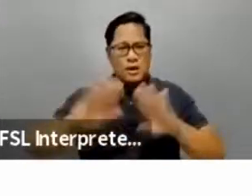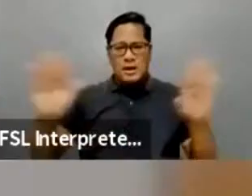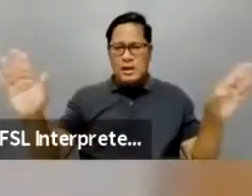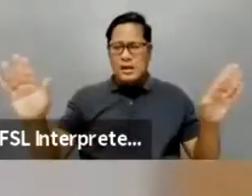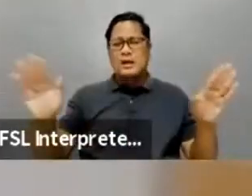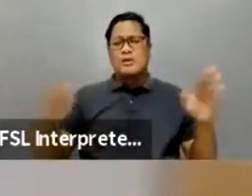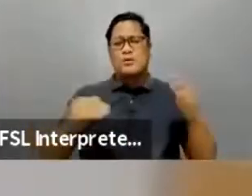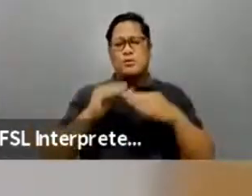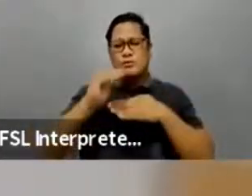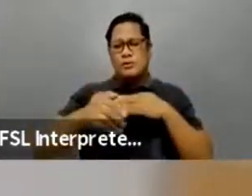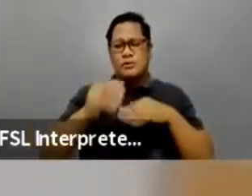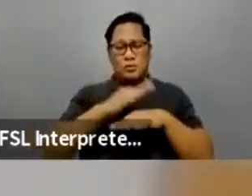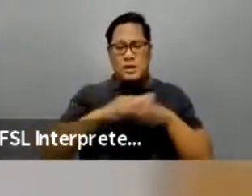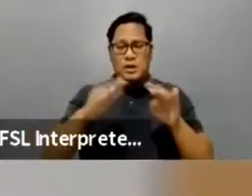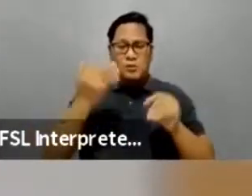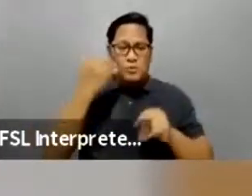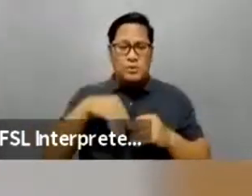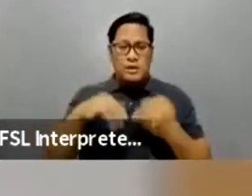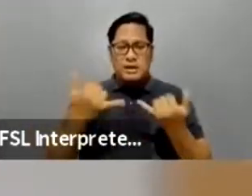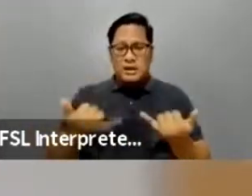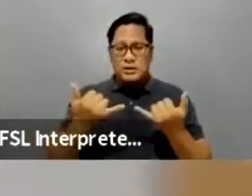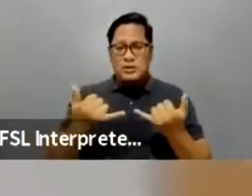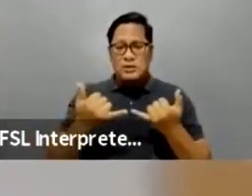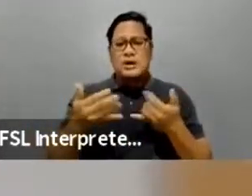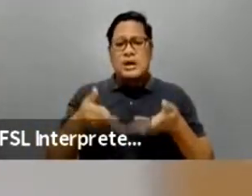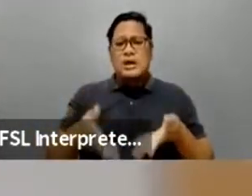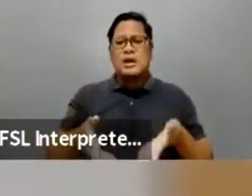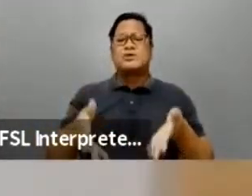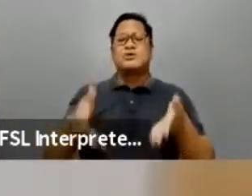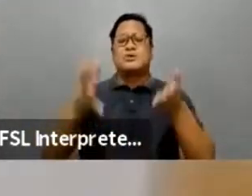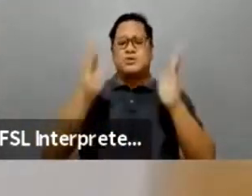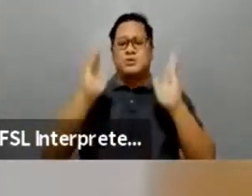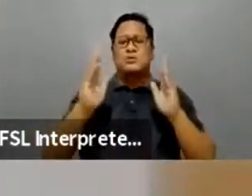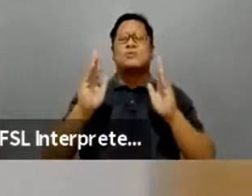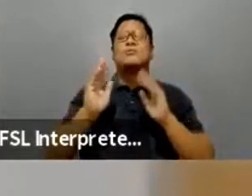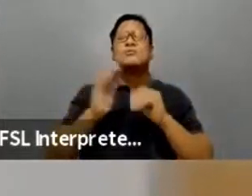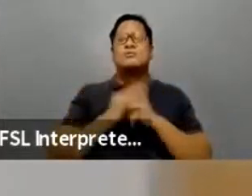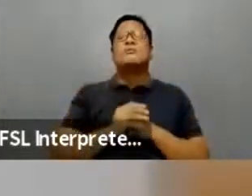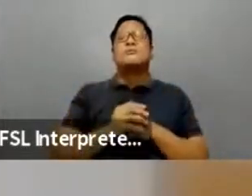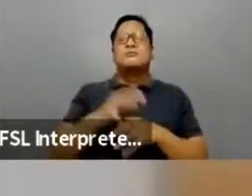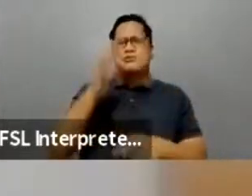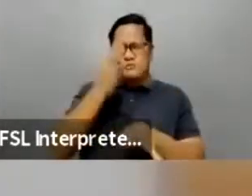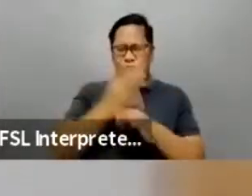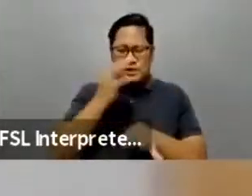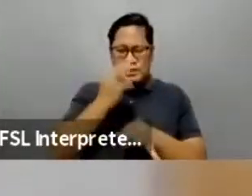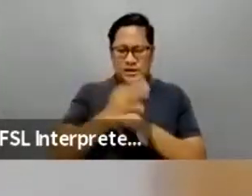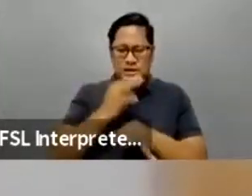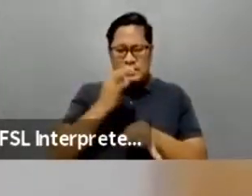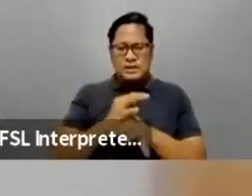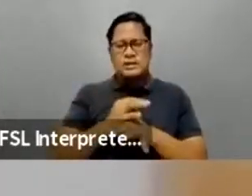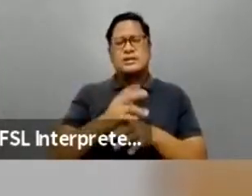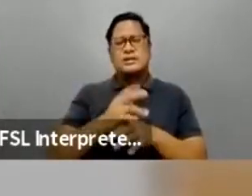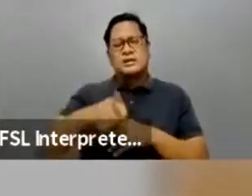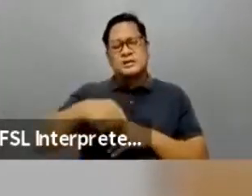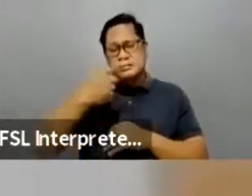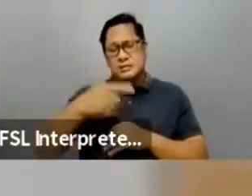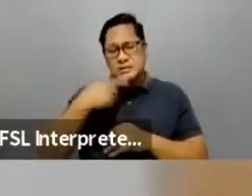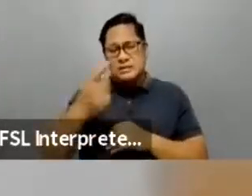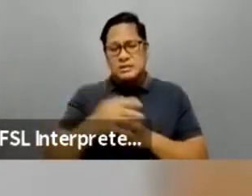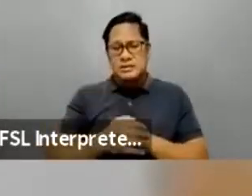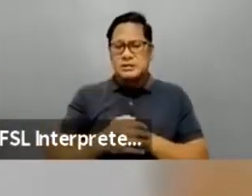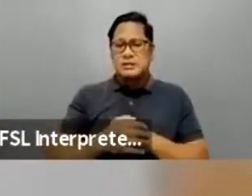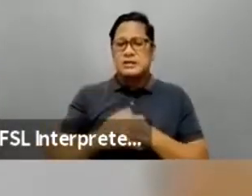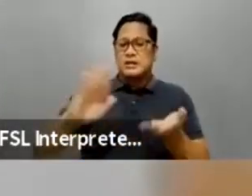kulang. Ngayon, hayaan ninyo akong panatay mabigkas. Sa gitna